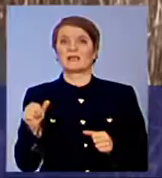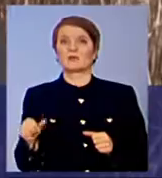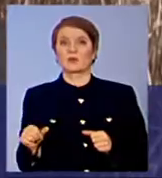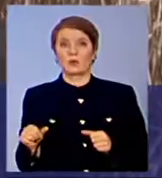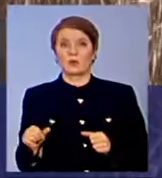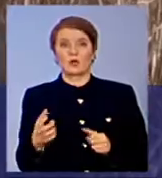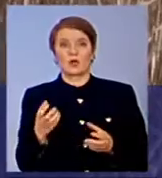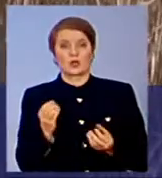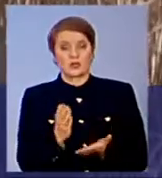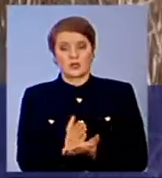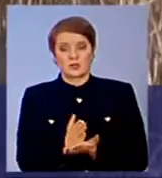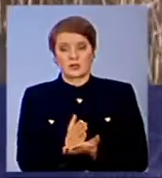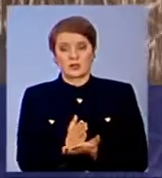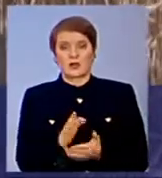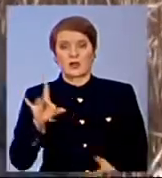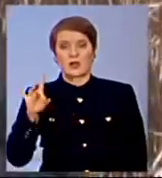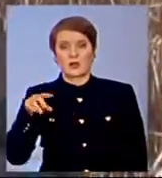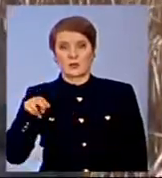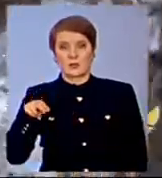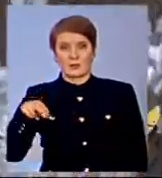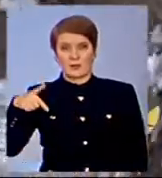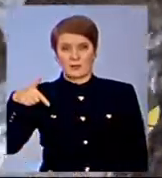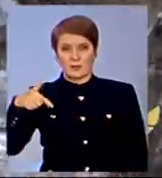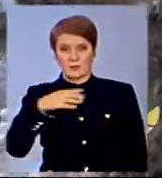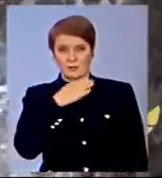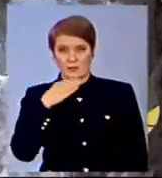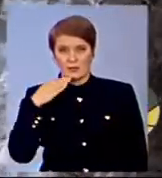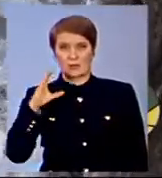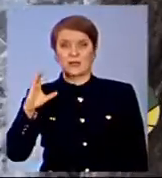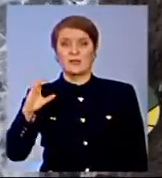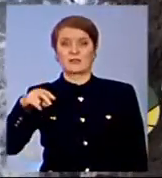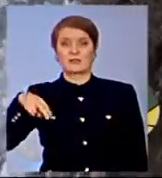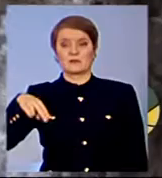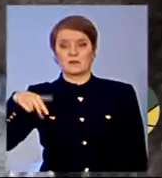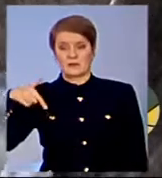і РПГ багато працюють, СПГ.